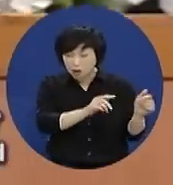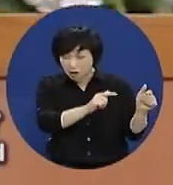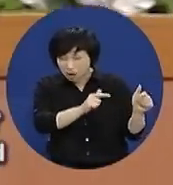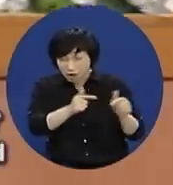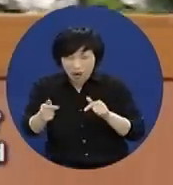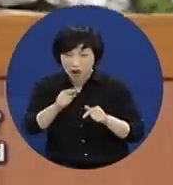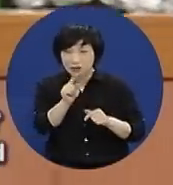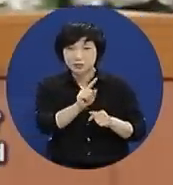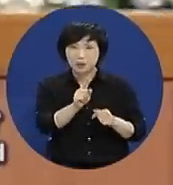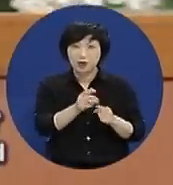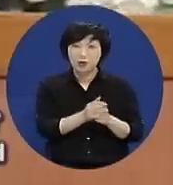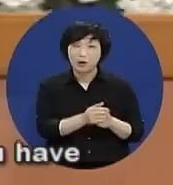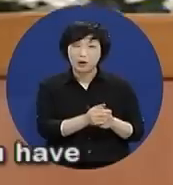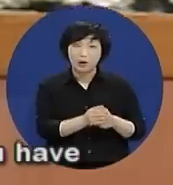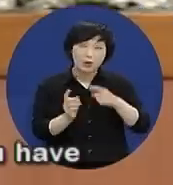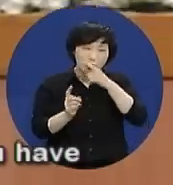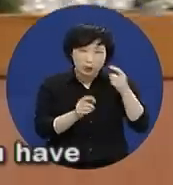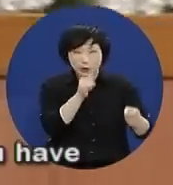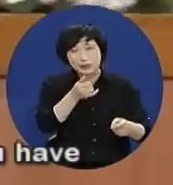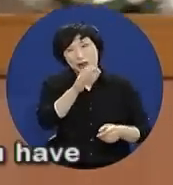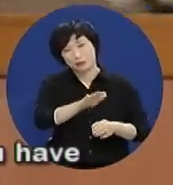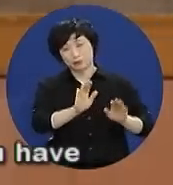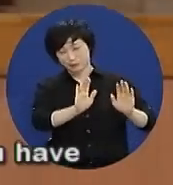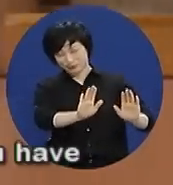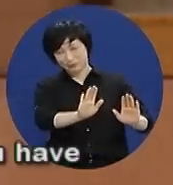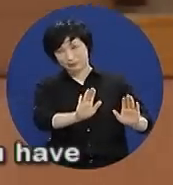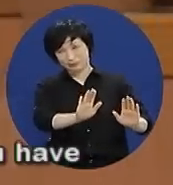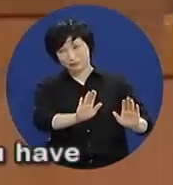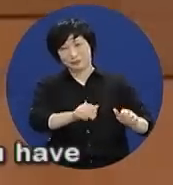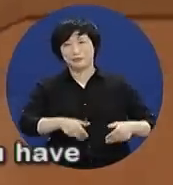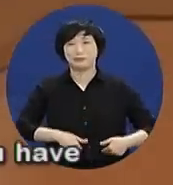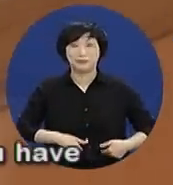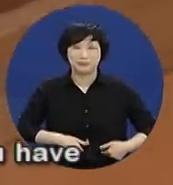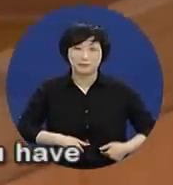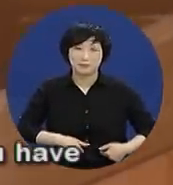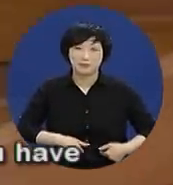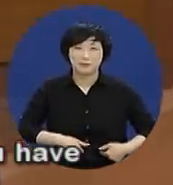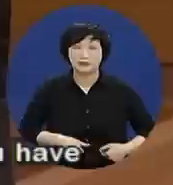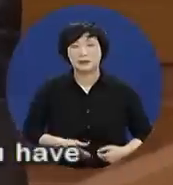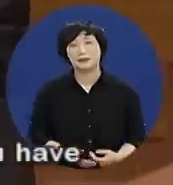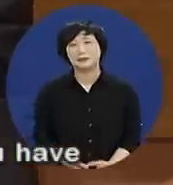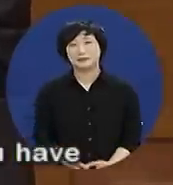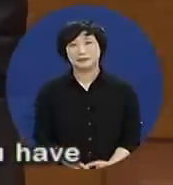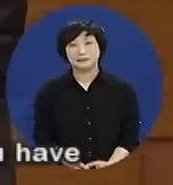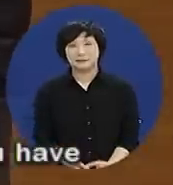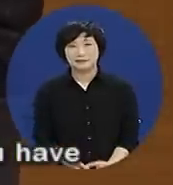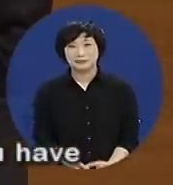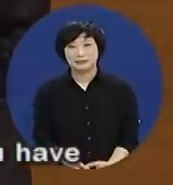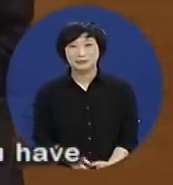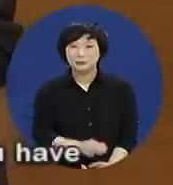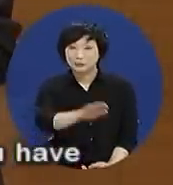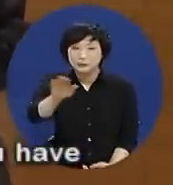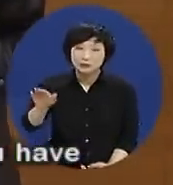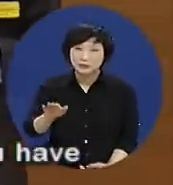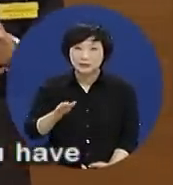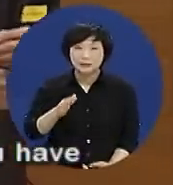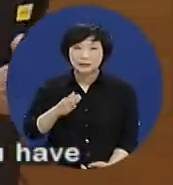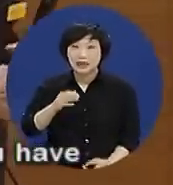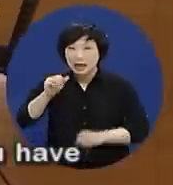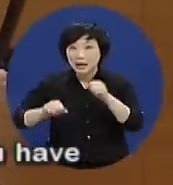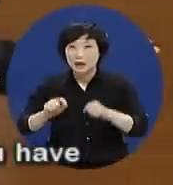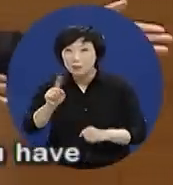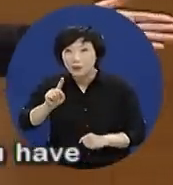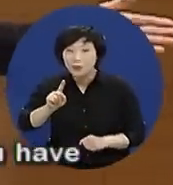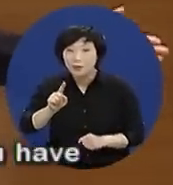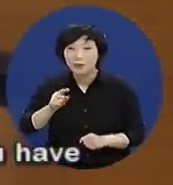ですからこの世が私たちを何と誘惑してもいくら誘惑しても私たちがやるべきこと